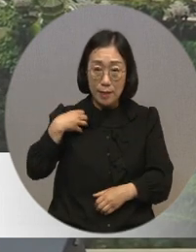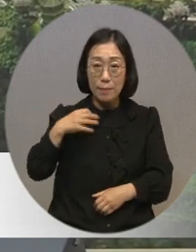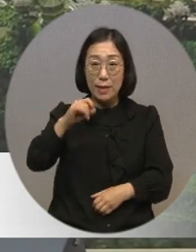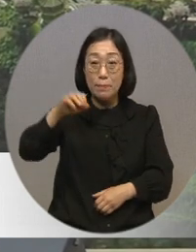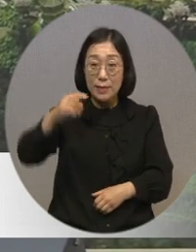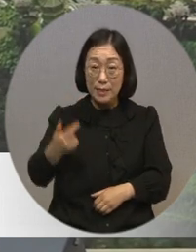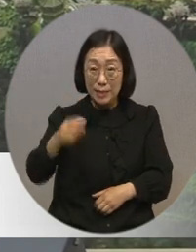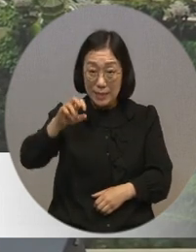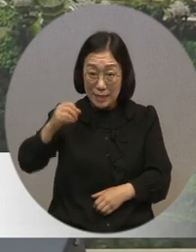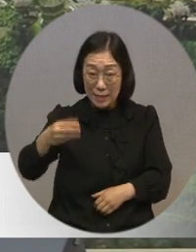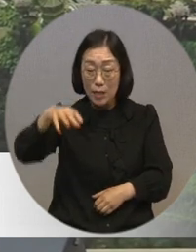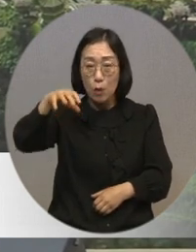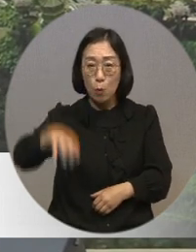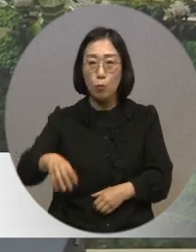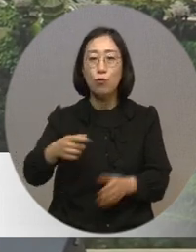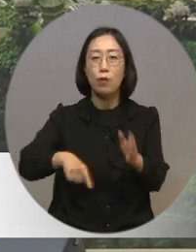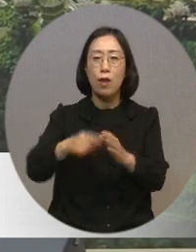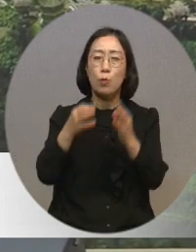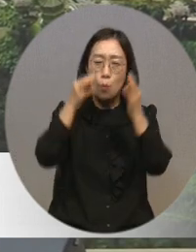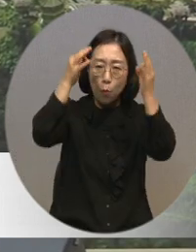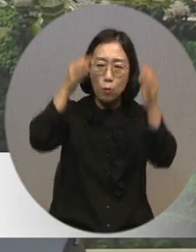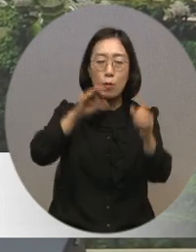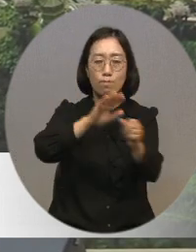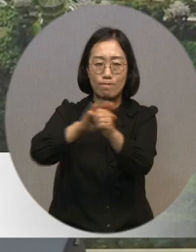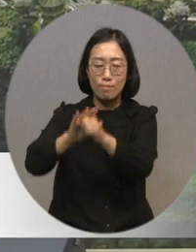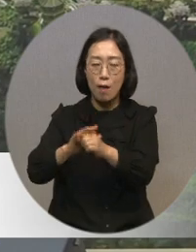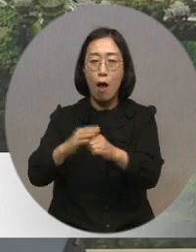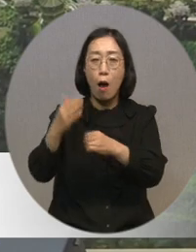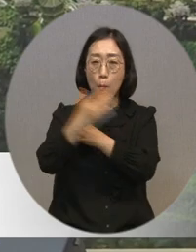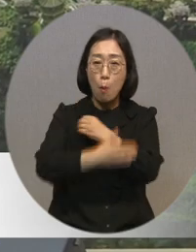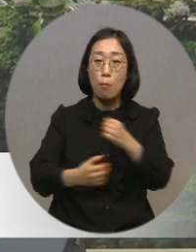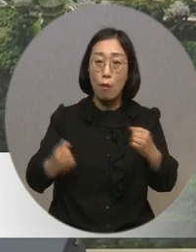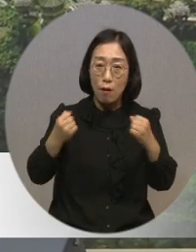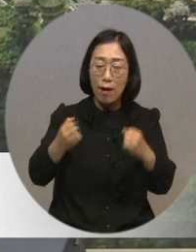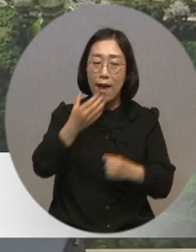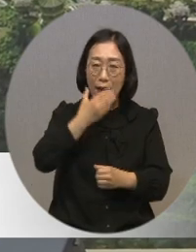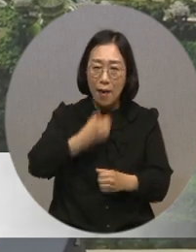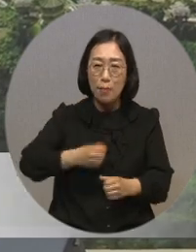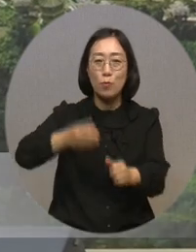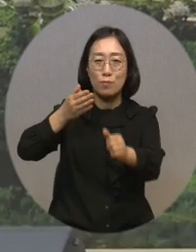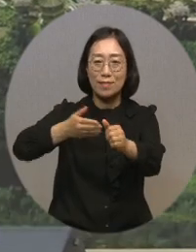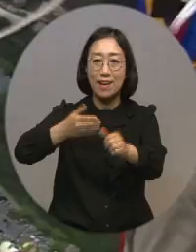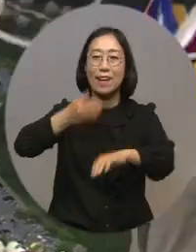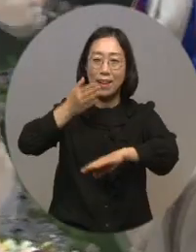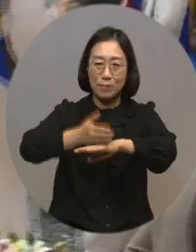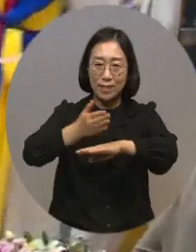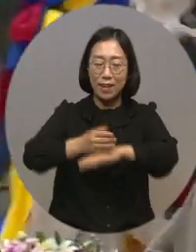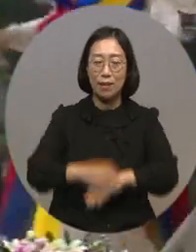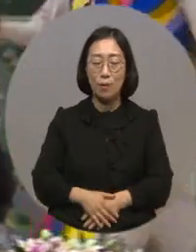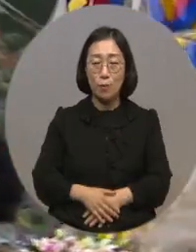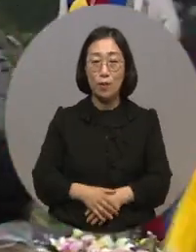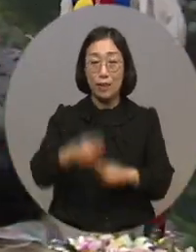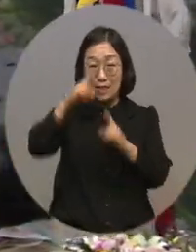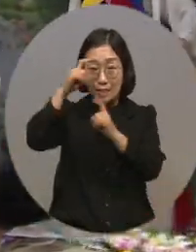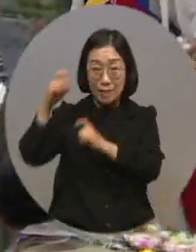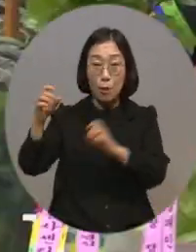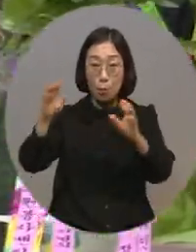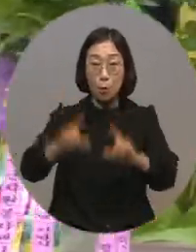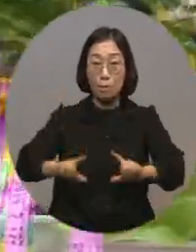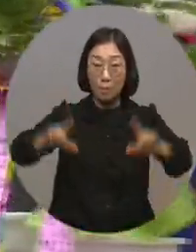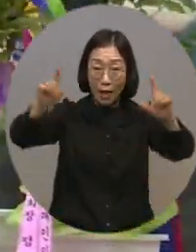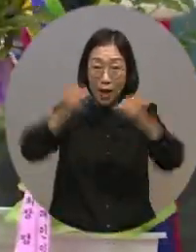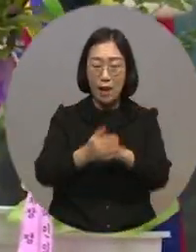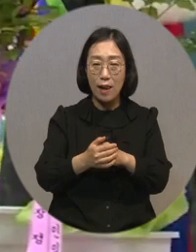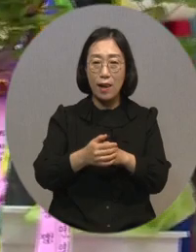목을 찾는데 열심히 뛰겠습니다. 늘 건강하시고 행복한 하루 되십시오. 감사합니다. 이번 기념식에서는 식전